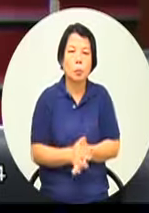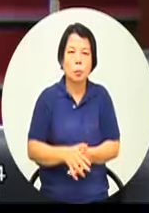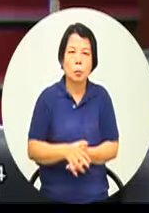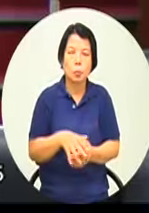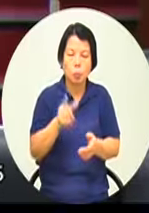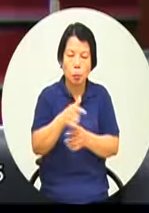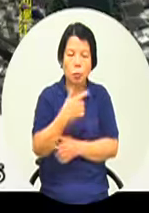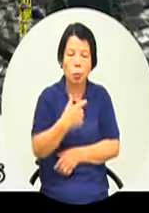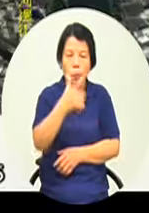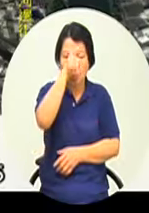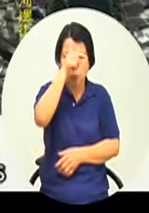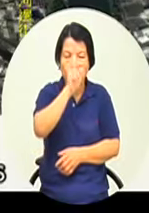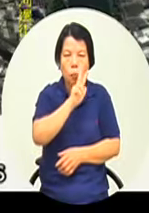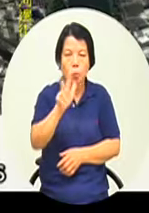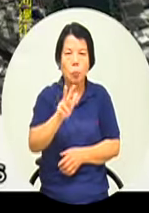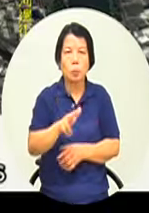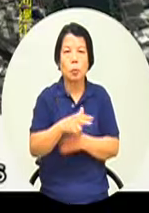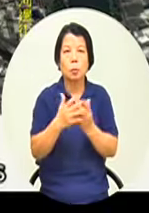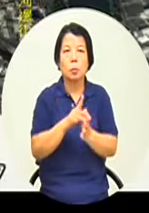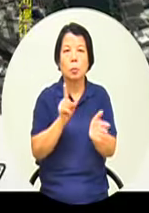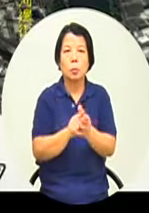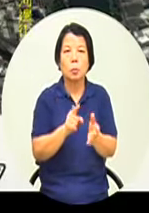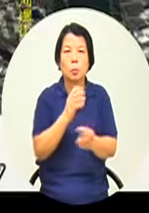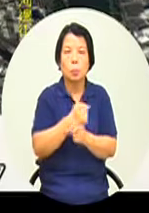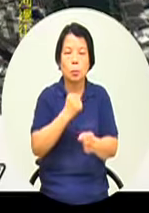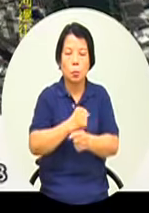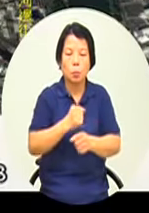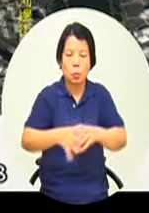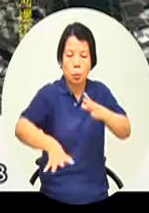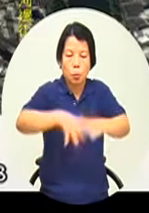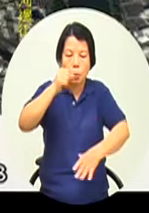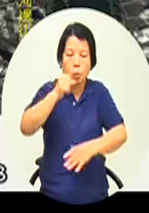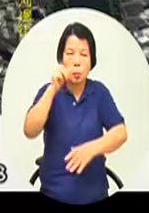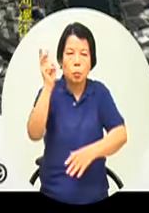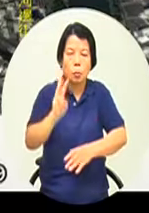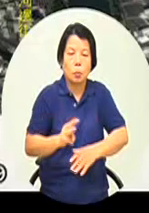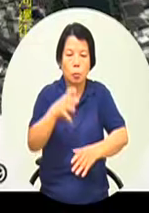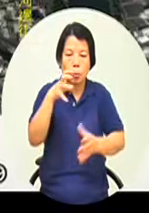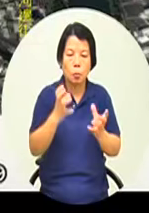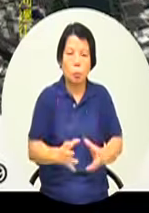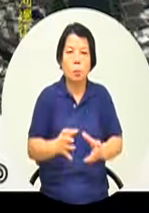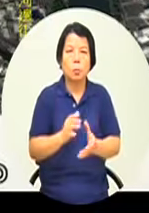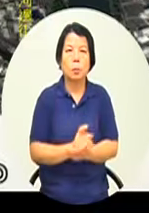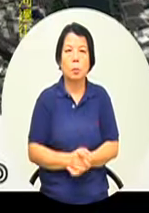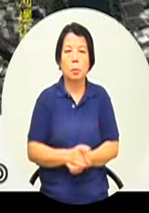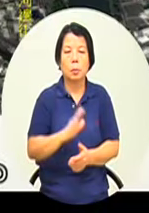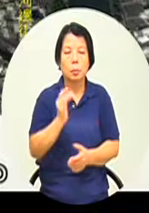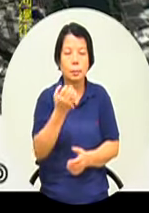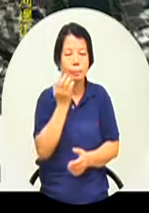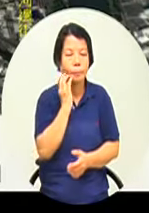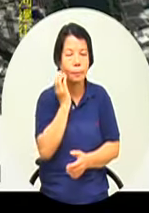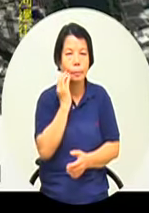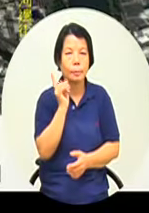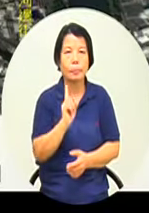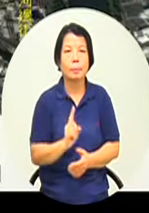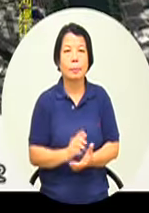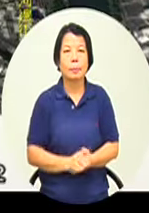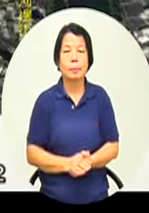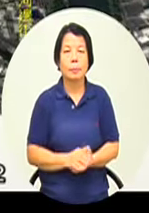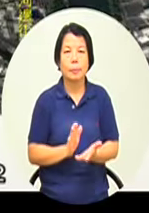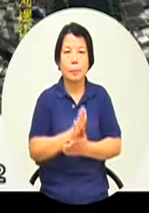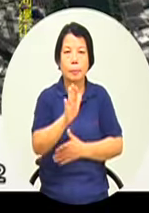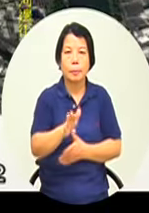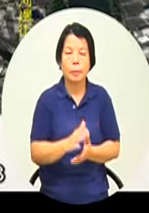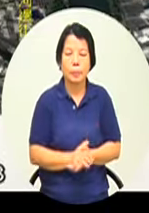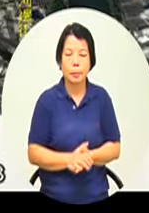方，在101还02年做了一个抽水站，做了一个抽水站。不过很可惜啦，后来我如